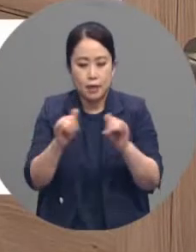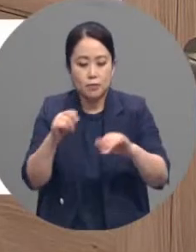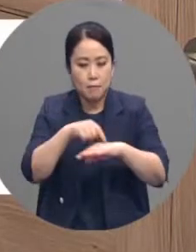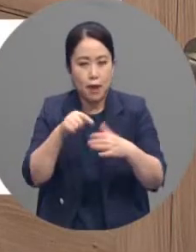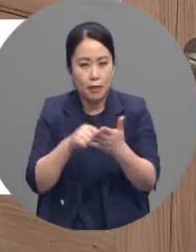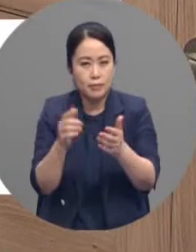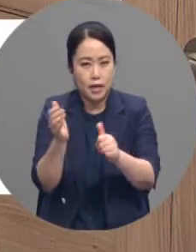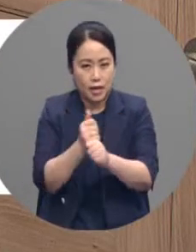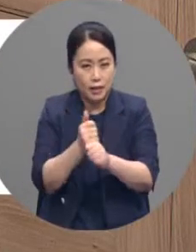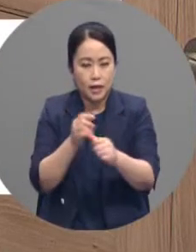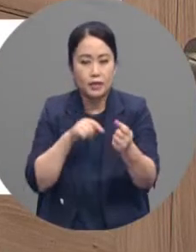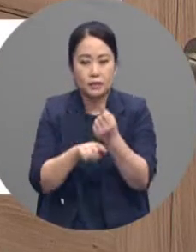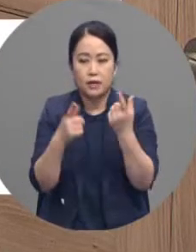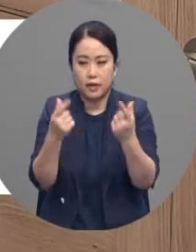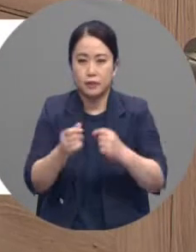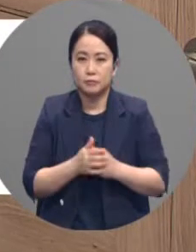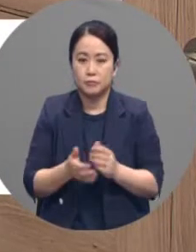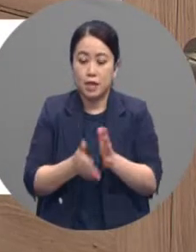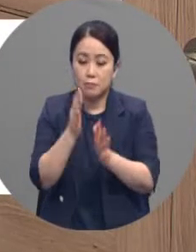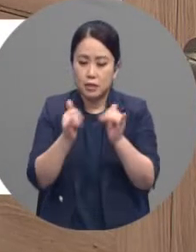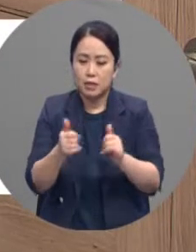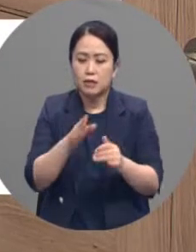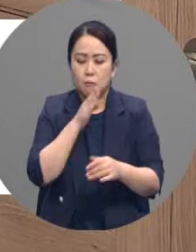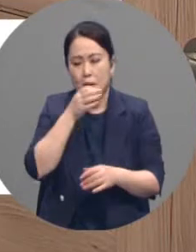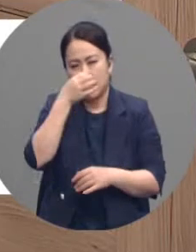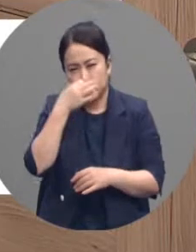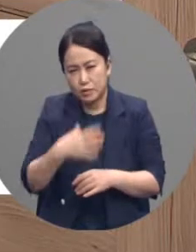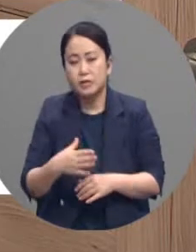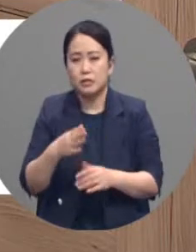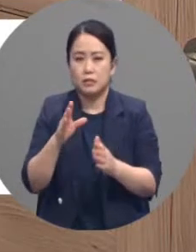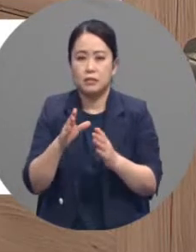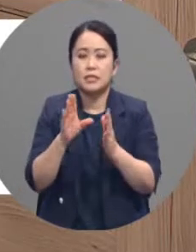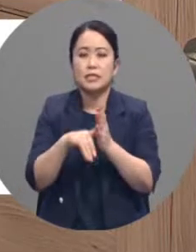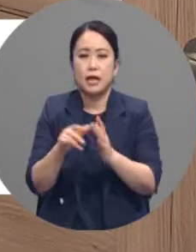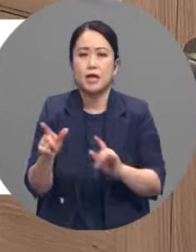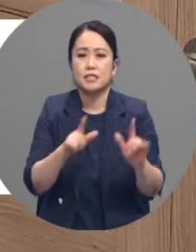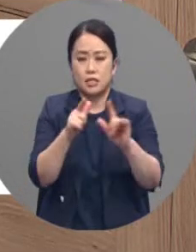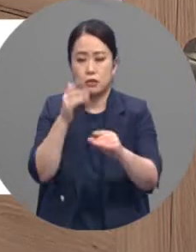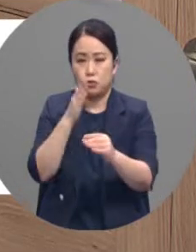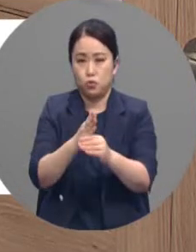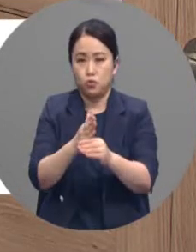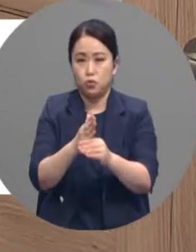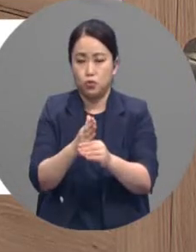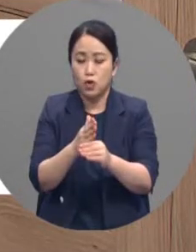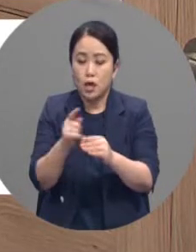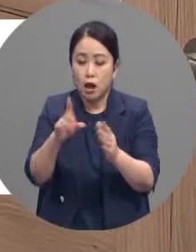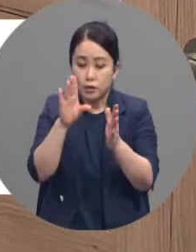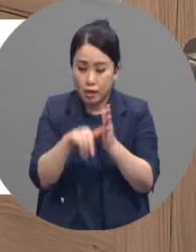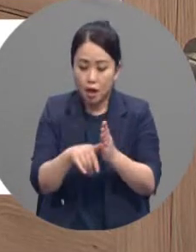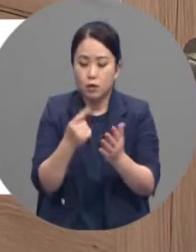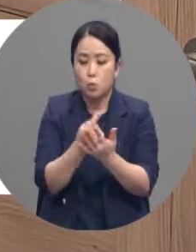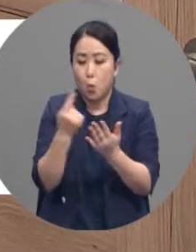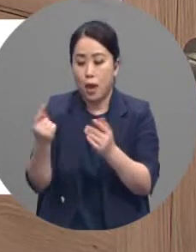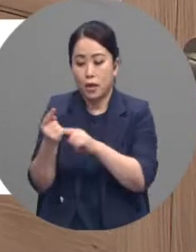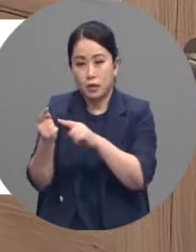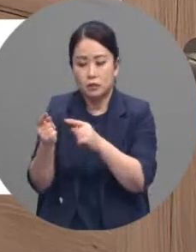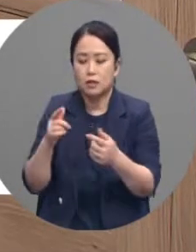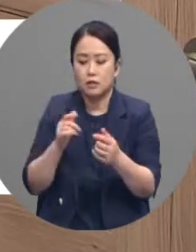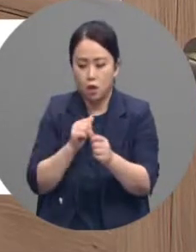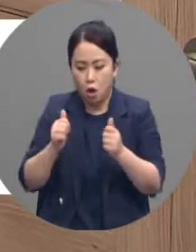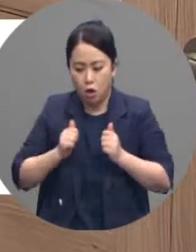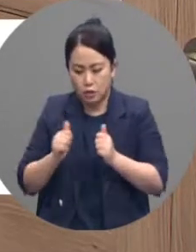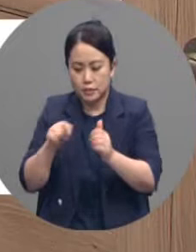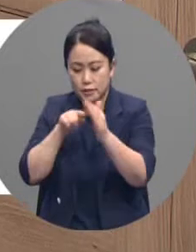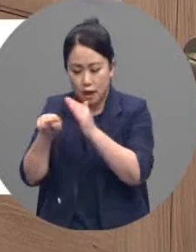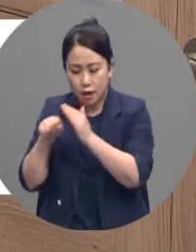참으로 힘든 시간을 보내고 있습니다. 이럴수록 소외 계층을 적극적으로 찾아뵙고 우리